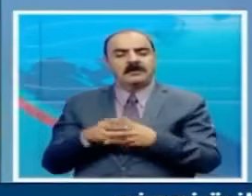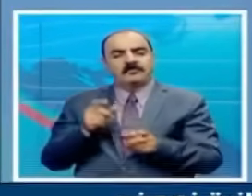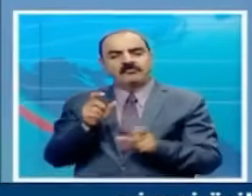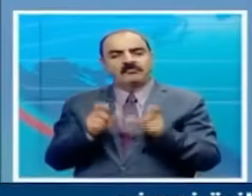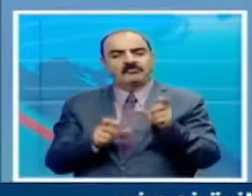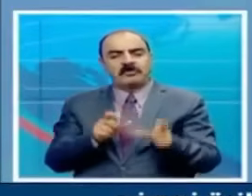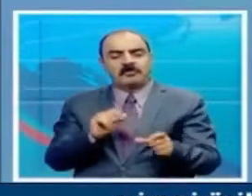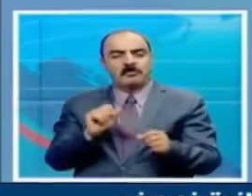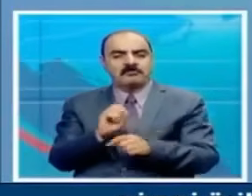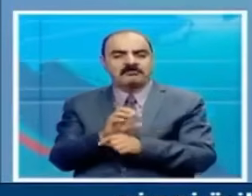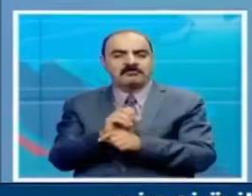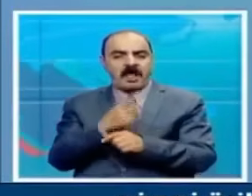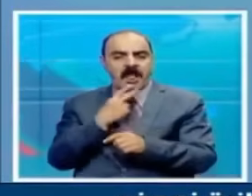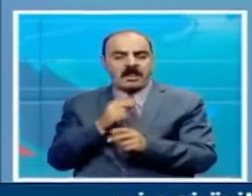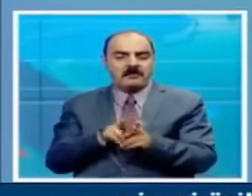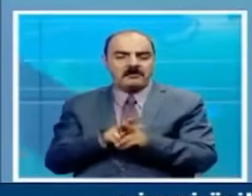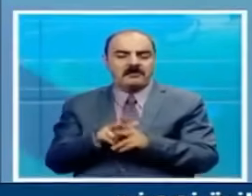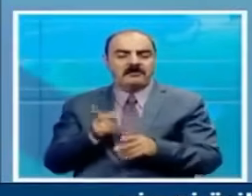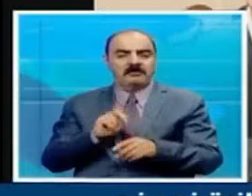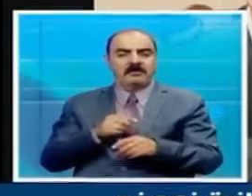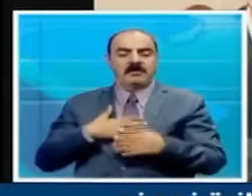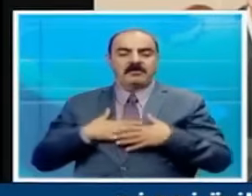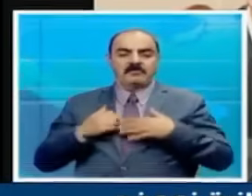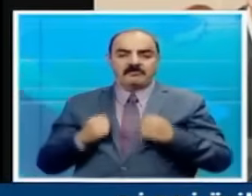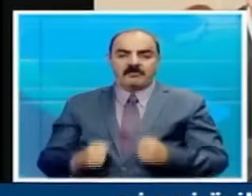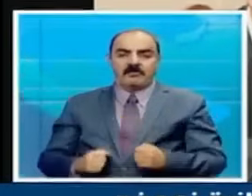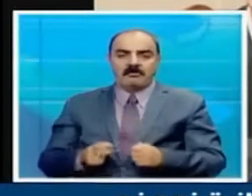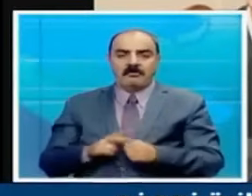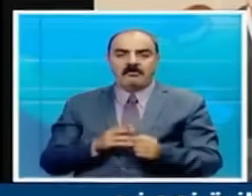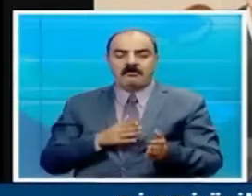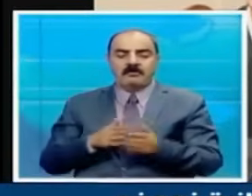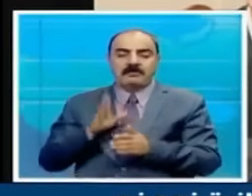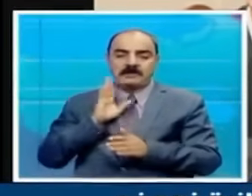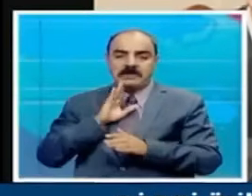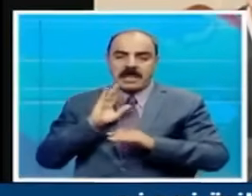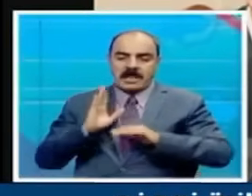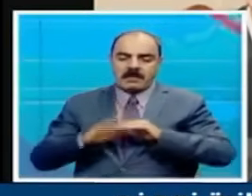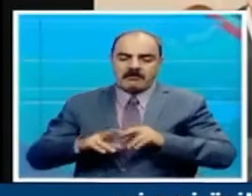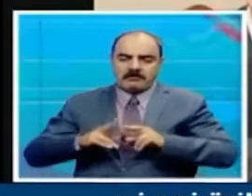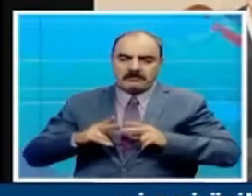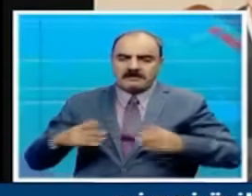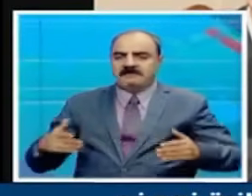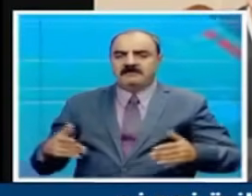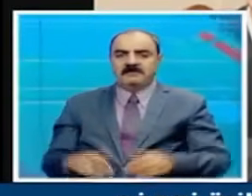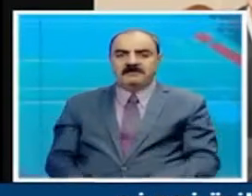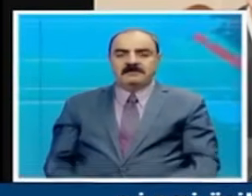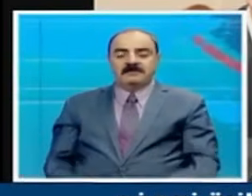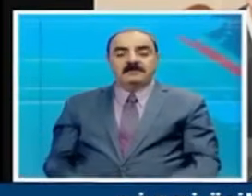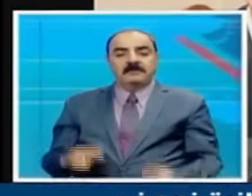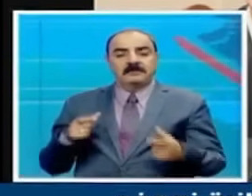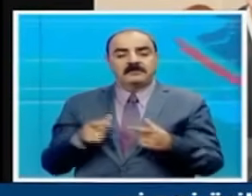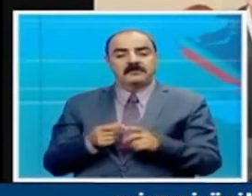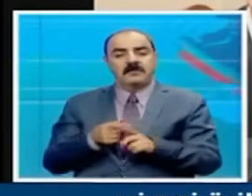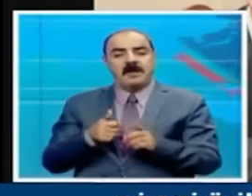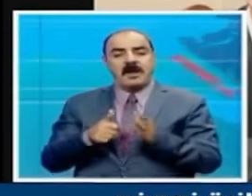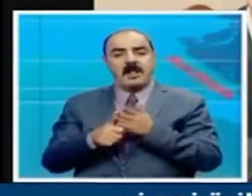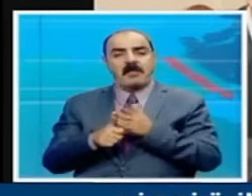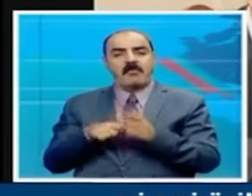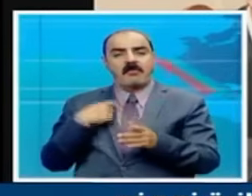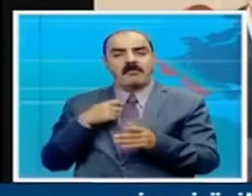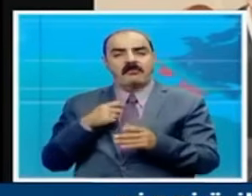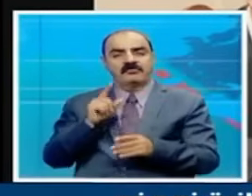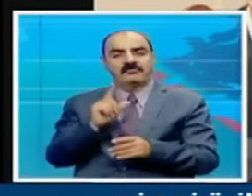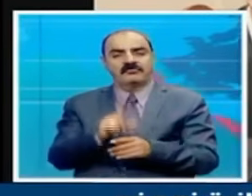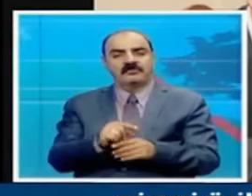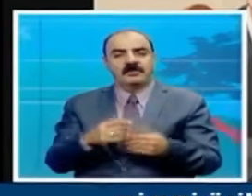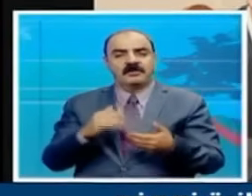خاصة في مجالات التنمية البشرية وعلى رأسها القطاع الصحي وقطاع التعليم. جاء ذلك خلال لقائه النائب الأول رئيس